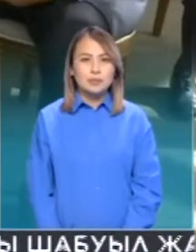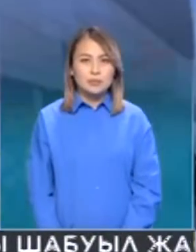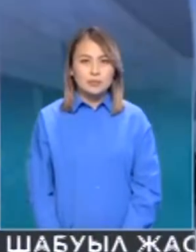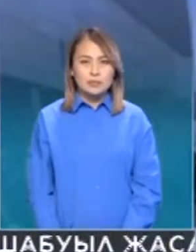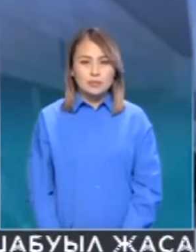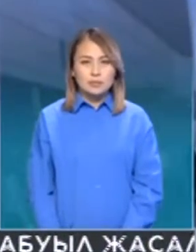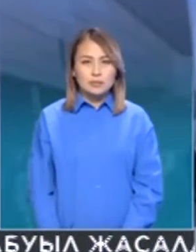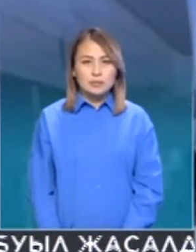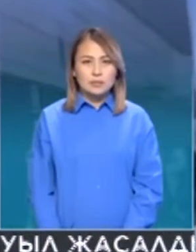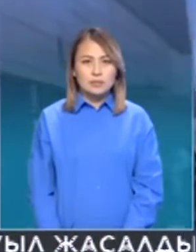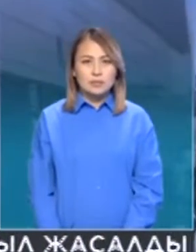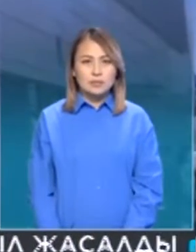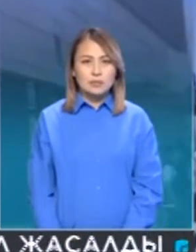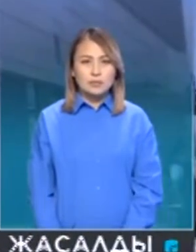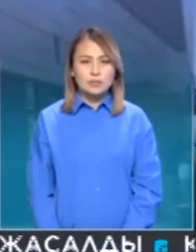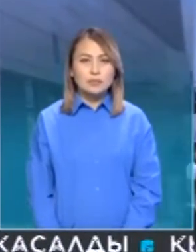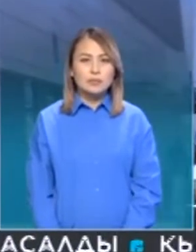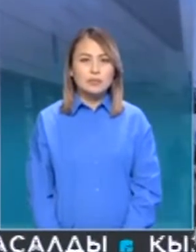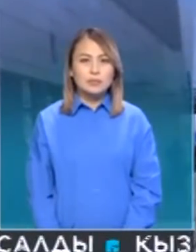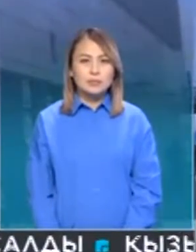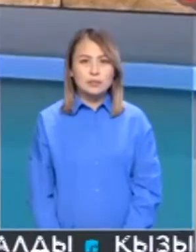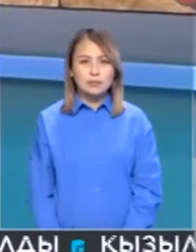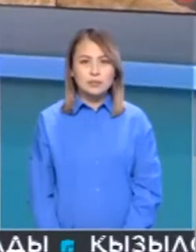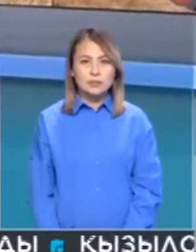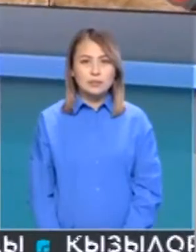Жаңабай, Қазақстан ұлттық телеарнасы, Атырау.